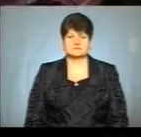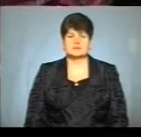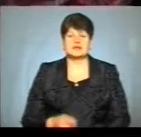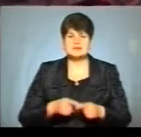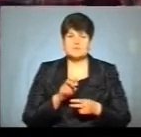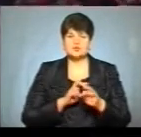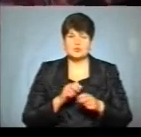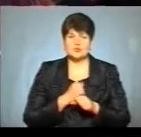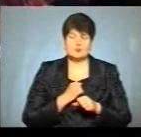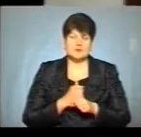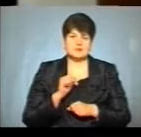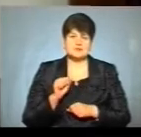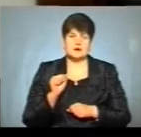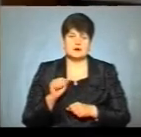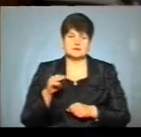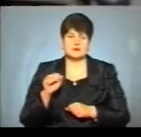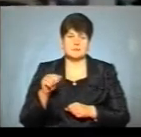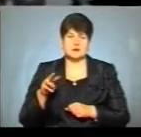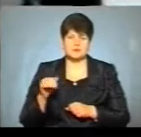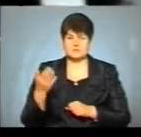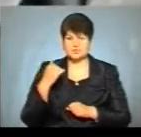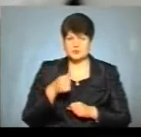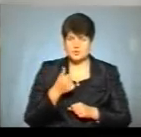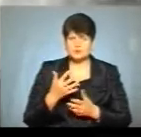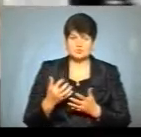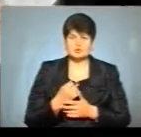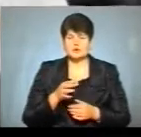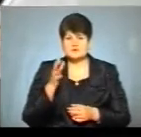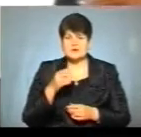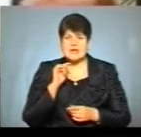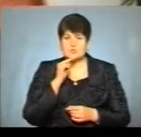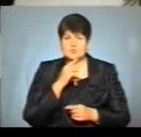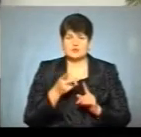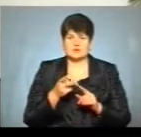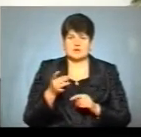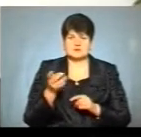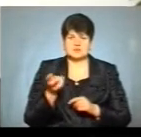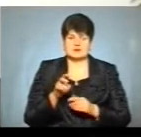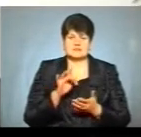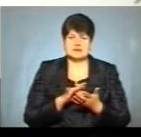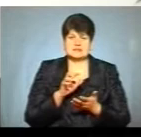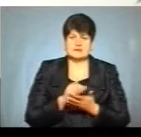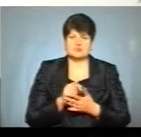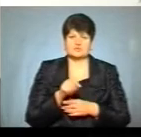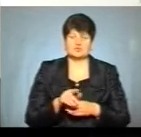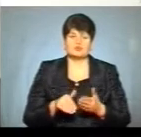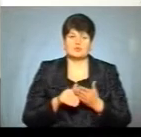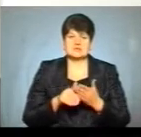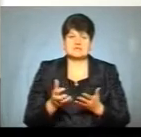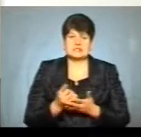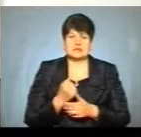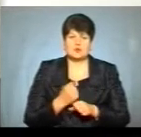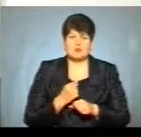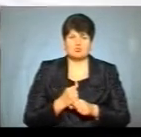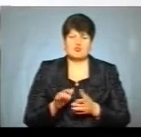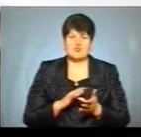Пошуковець роботи Анастасія Атаманюк. Минулого року здобула освіту економіста. Сьогодні вдруге прийшла до центру зайнятості, щоб тут їй допомогли знайти роботу